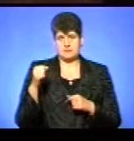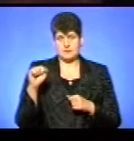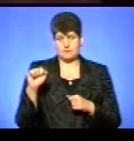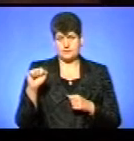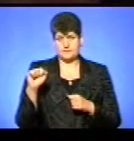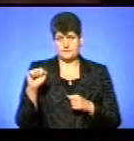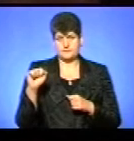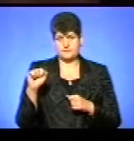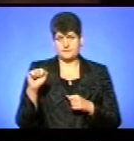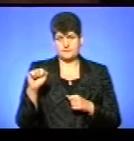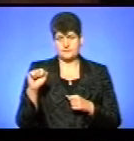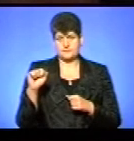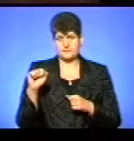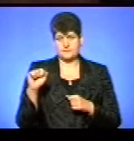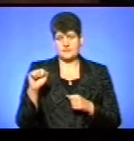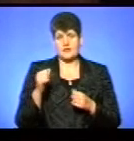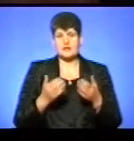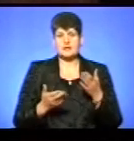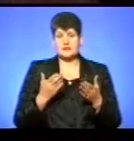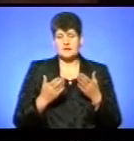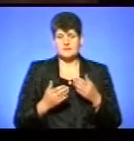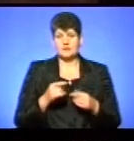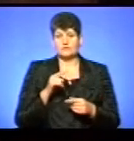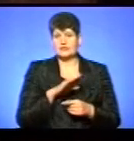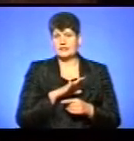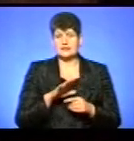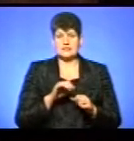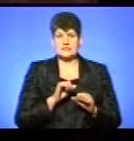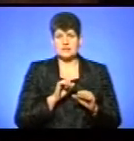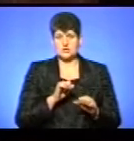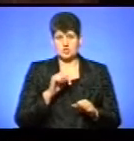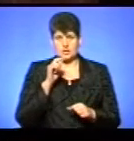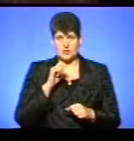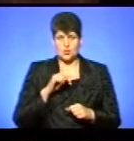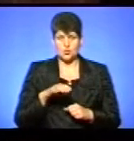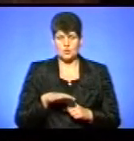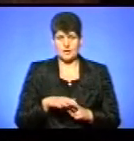перемоги? Якби вони не захищали Україну,